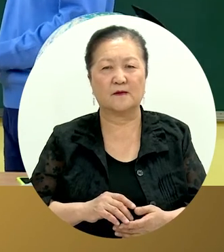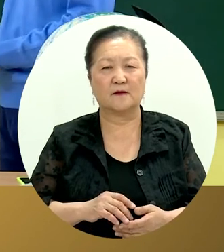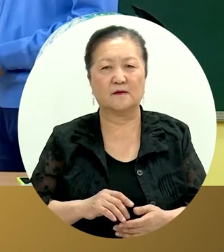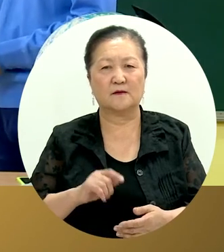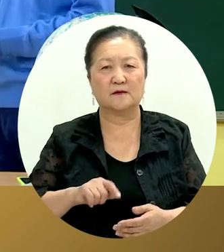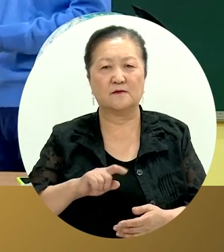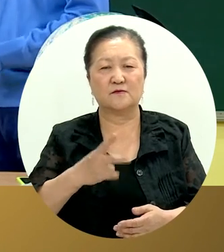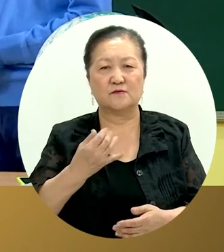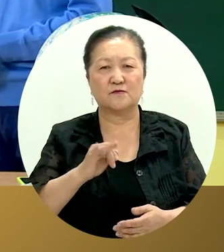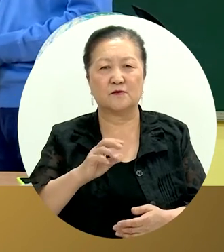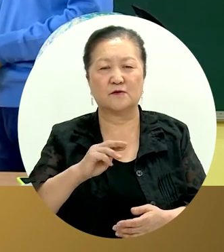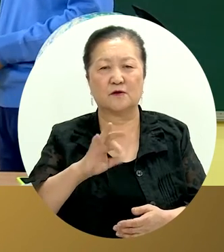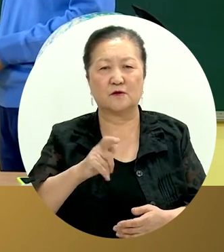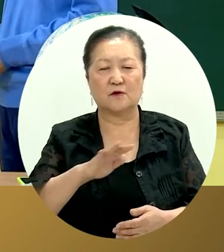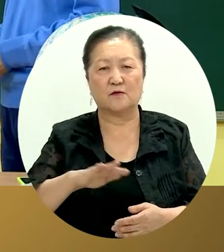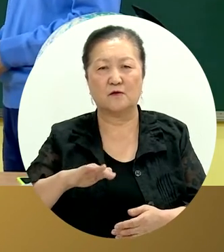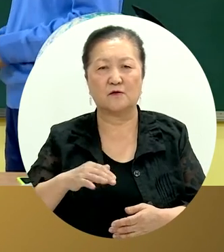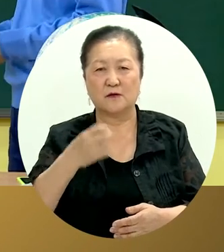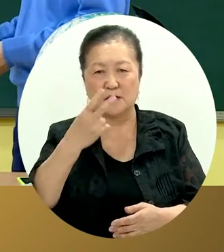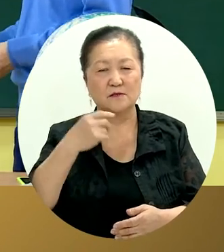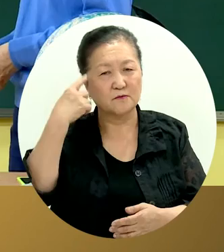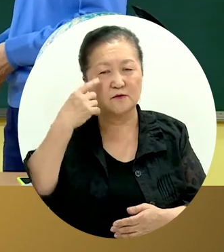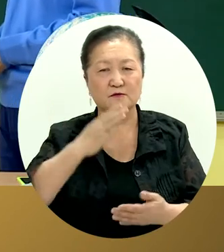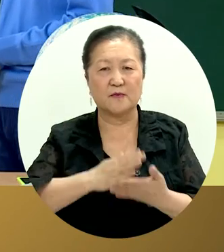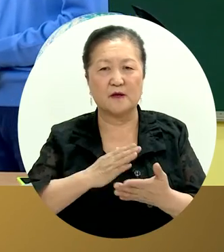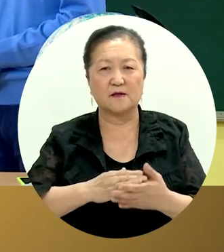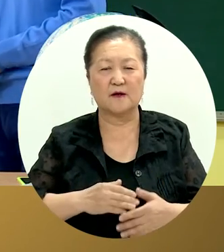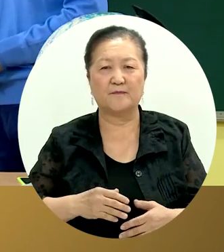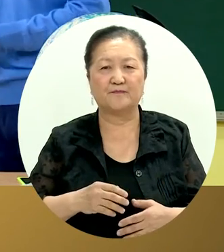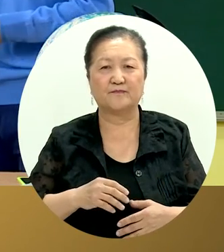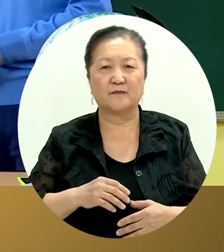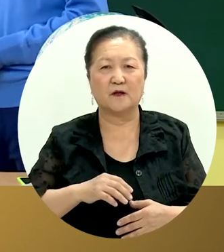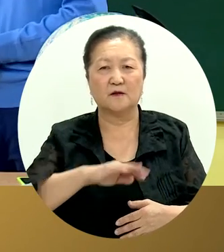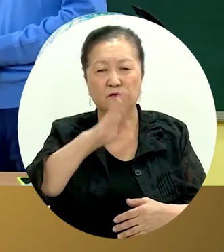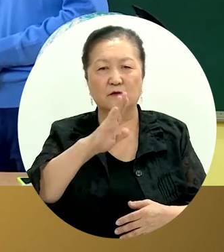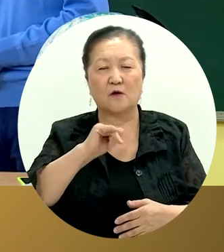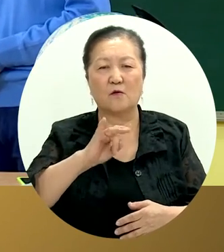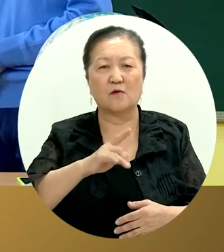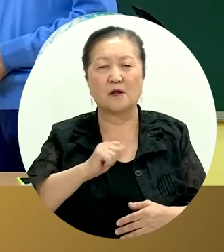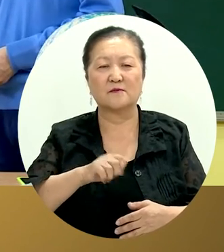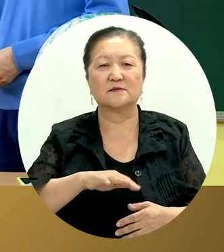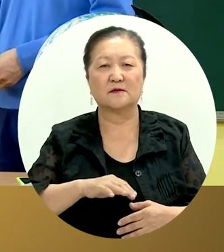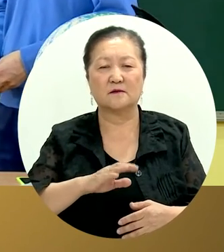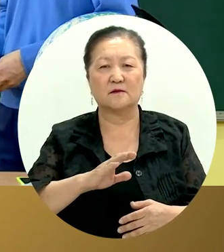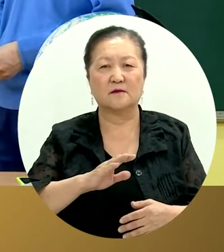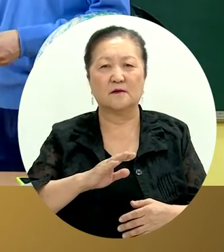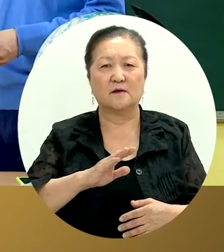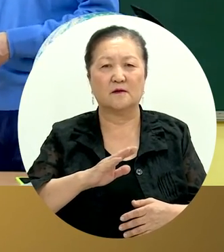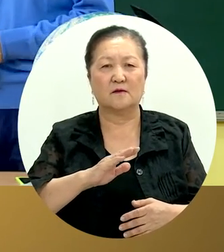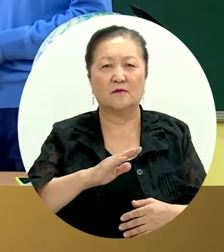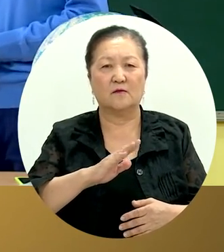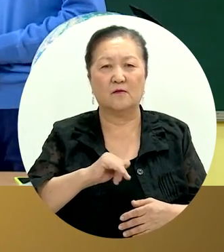маань олж харсан байхаа тий. Дулаан урсгал тухайн газрын уур амьсгал хэрхэн нөлөөлдөг, хүүтэн урсгал тухайн уур